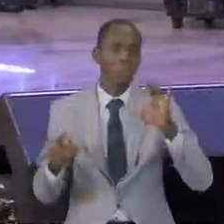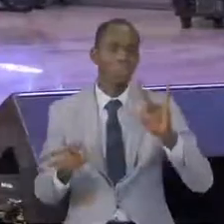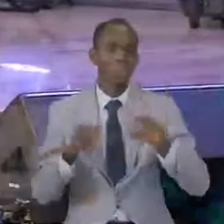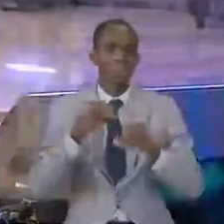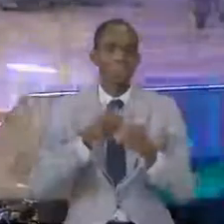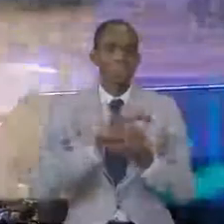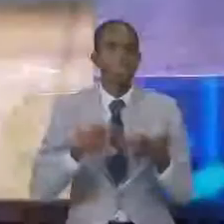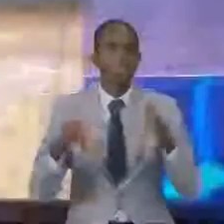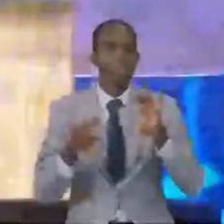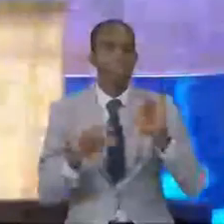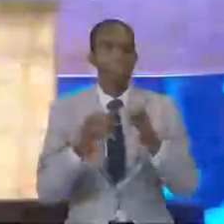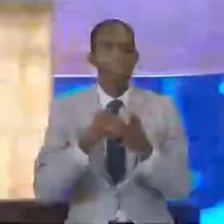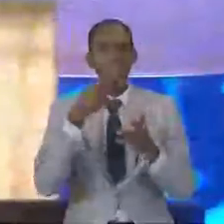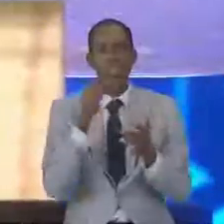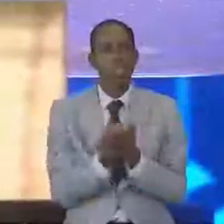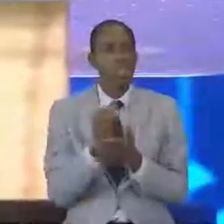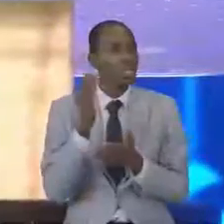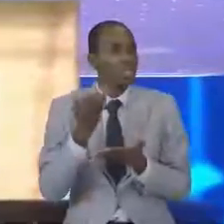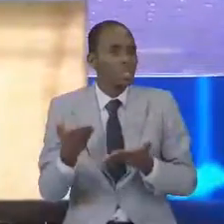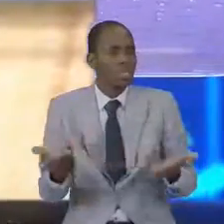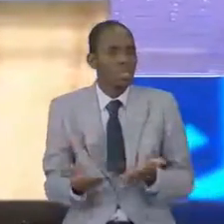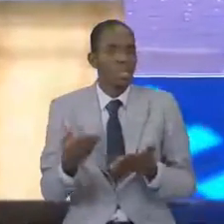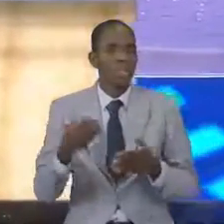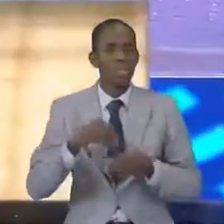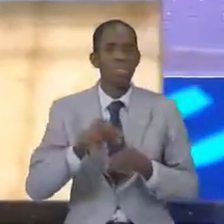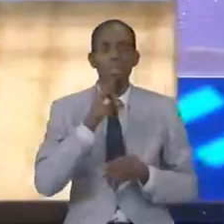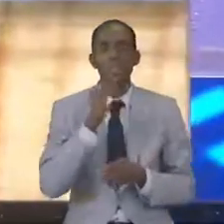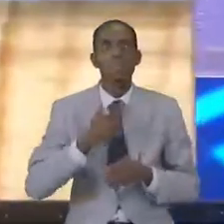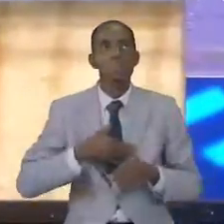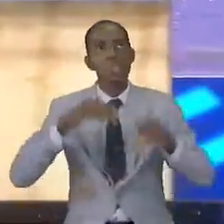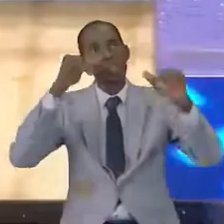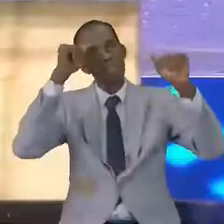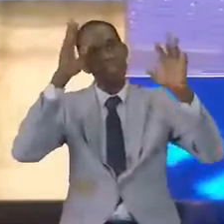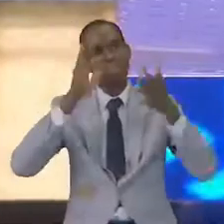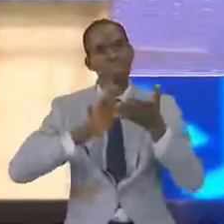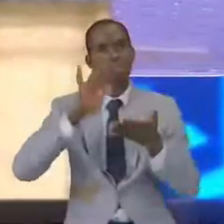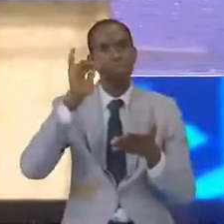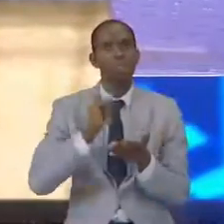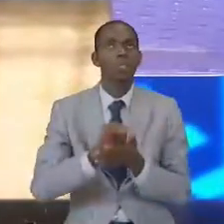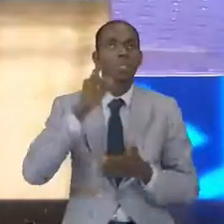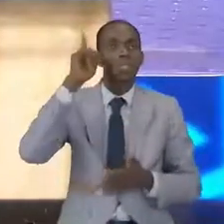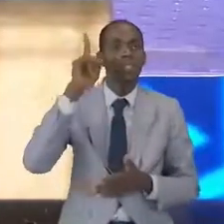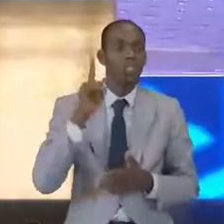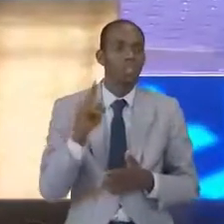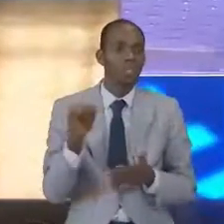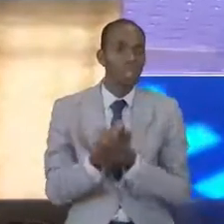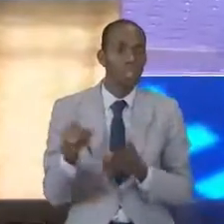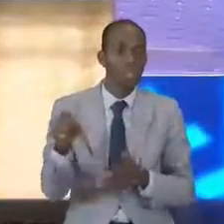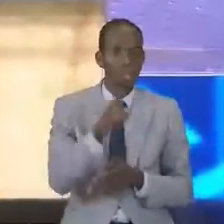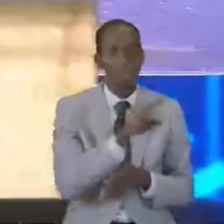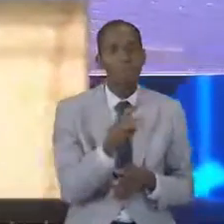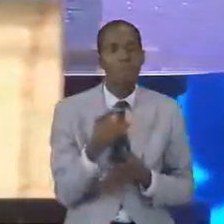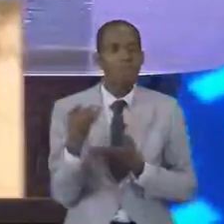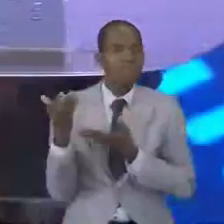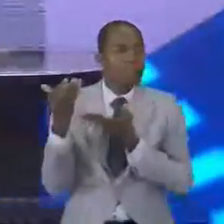15 versets 8 si vous portez beaucoup de fruits c'est ainsi que mon père sera glorifié